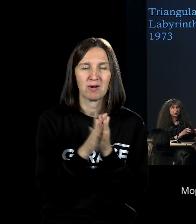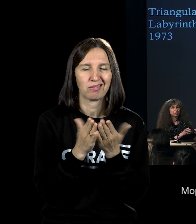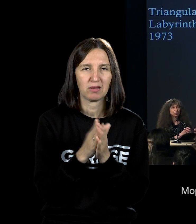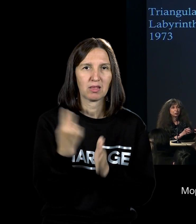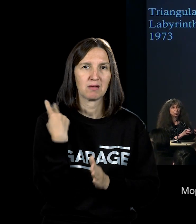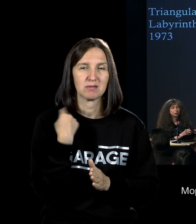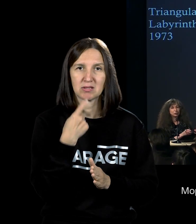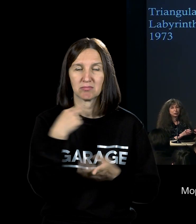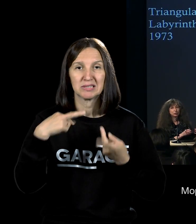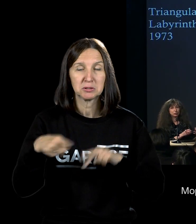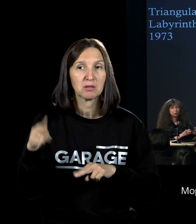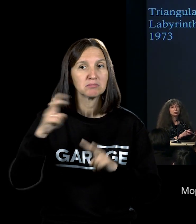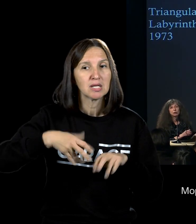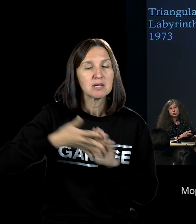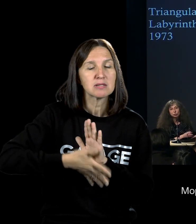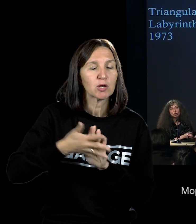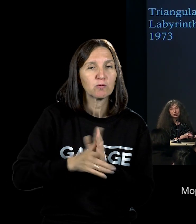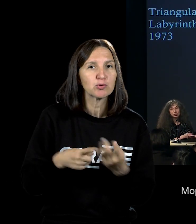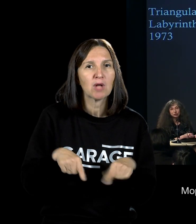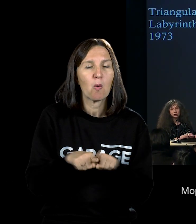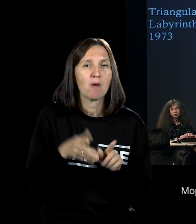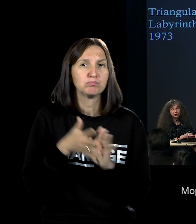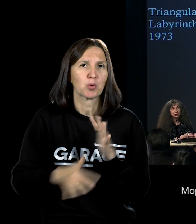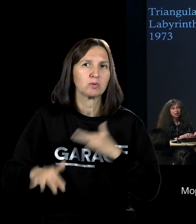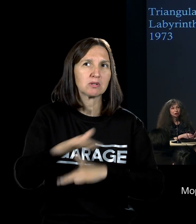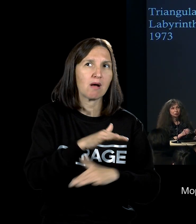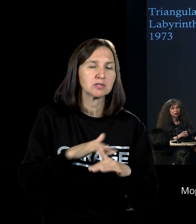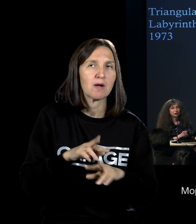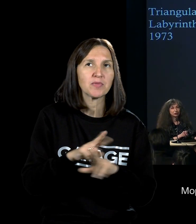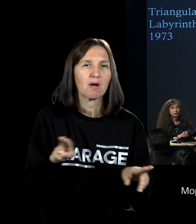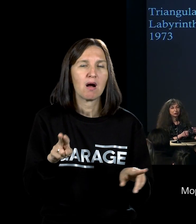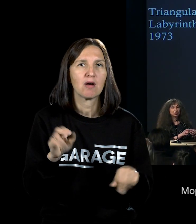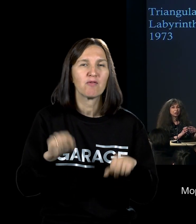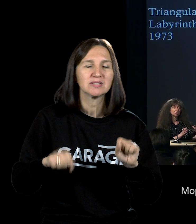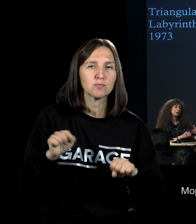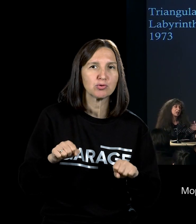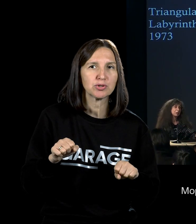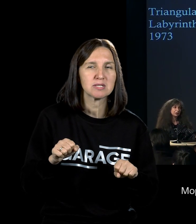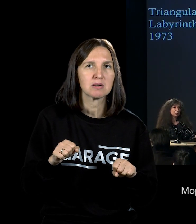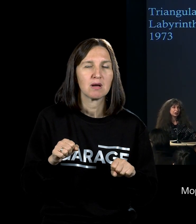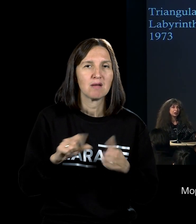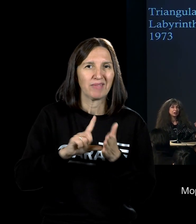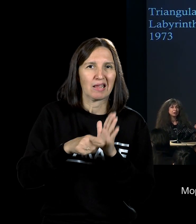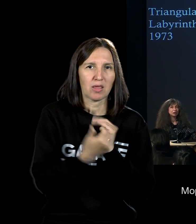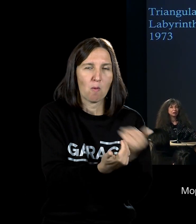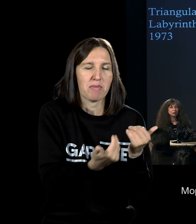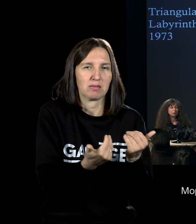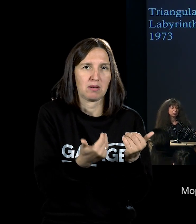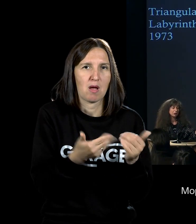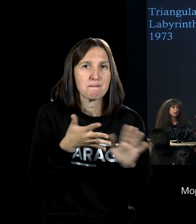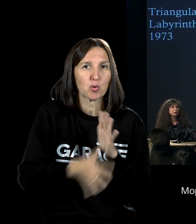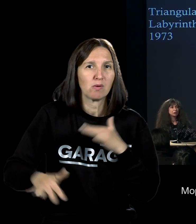такое пространство, как способ, ну, собственно, чем он и до этого занимался, что пространство – это некая геометрия пространства,